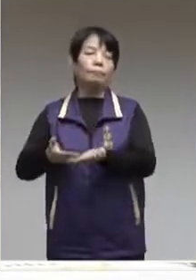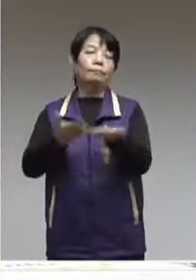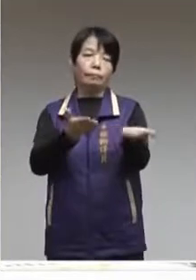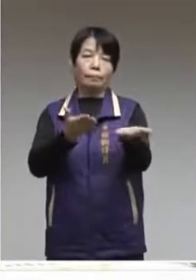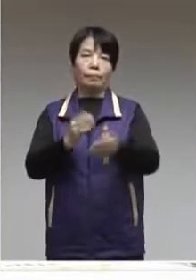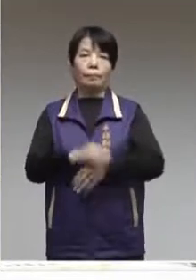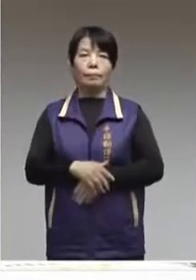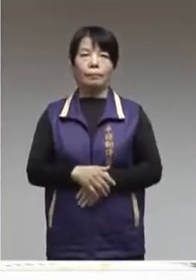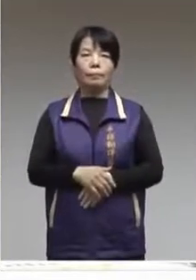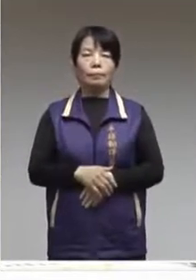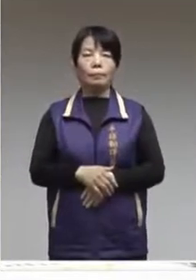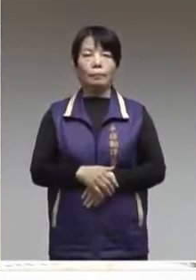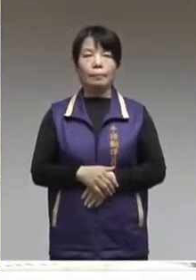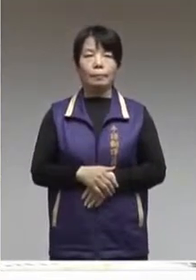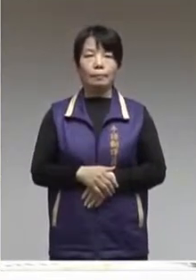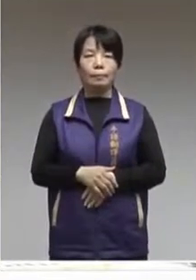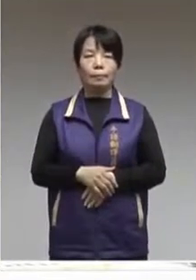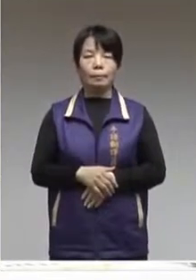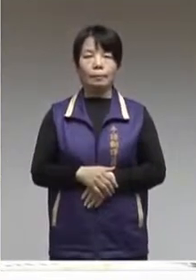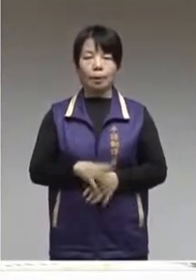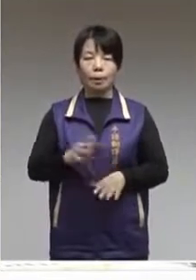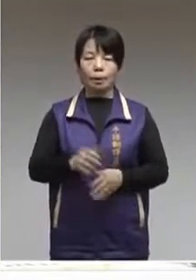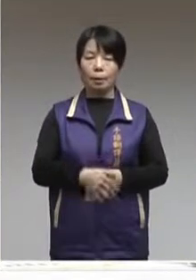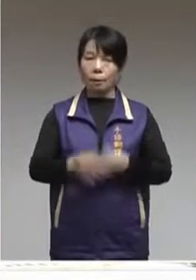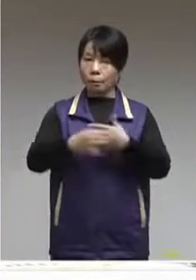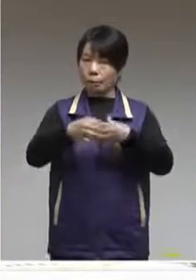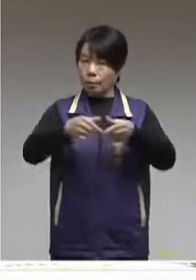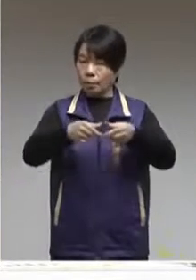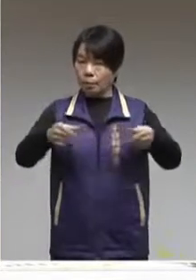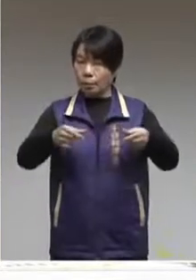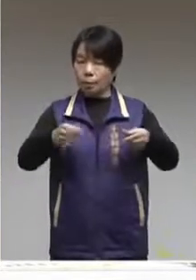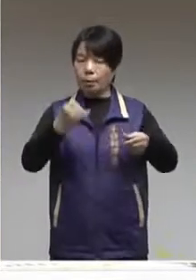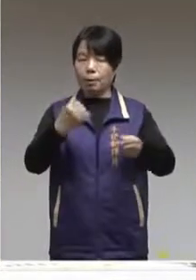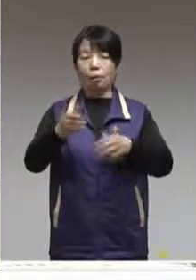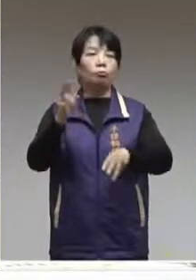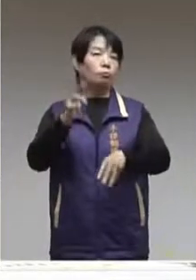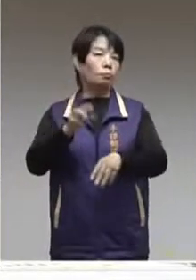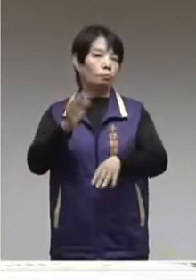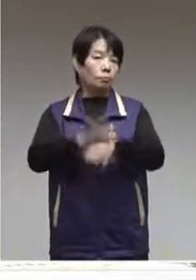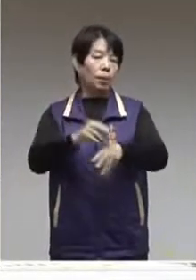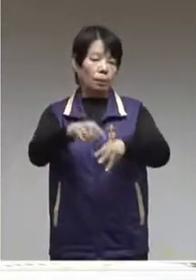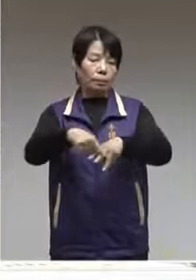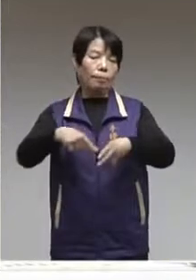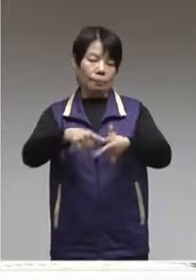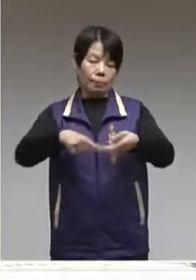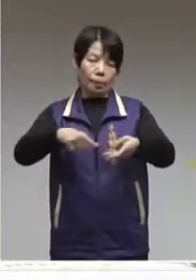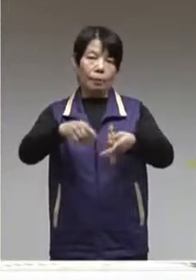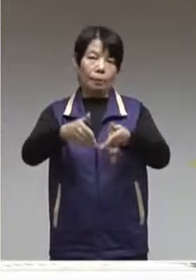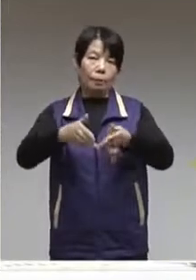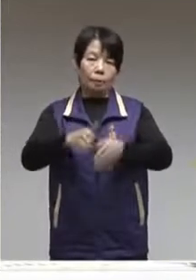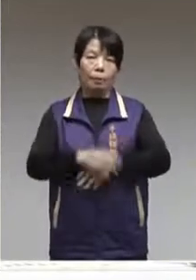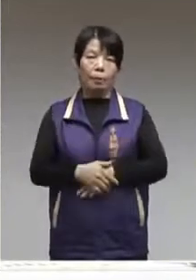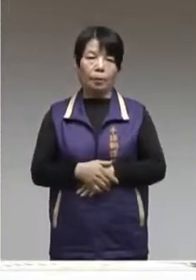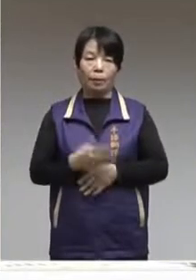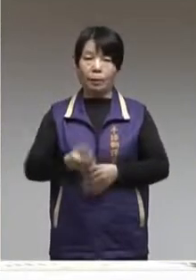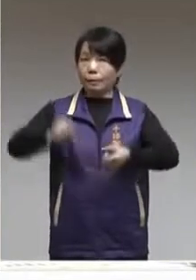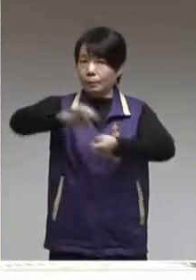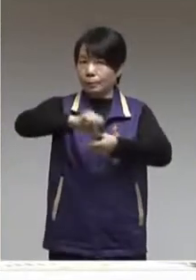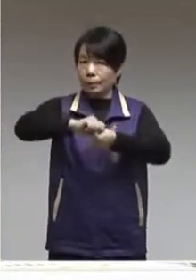供，那因为试剂它是它的成本嘛、哦、所以我们再额外再加